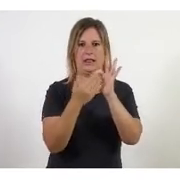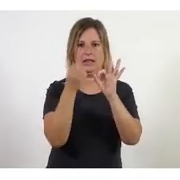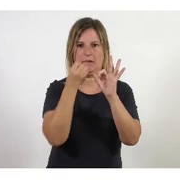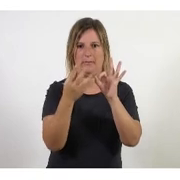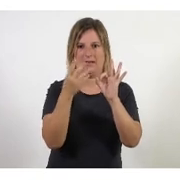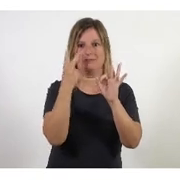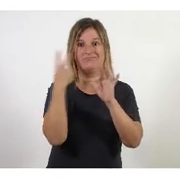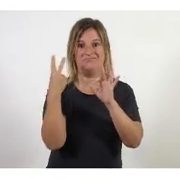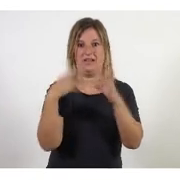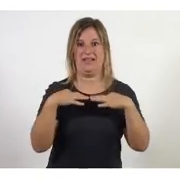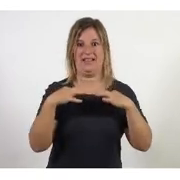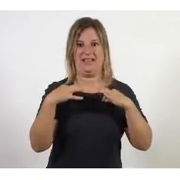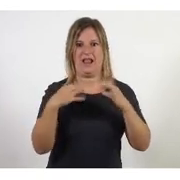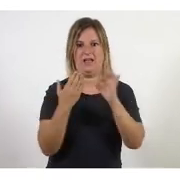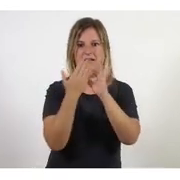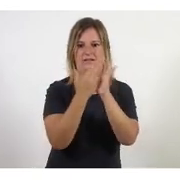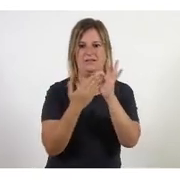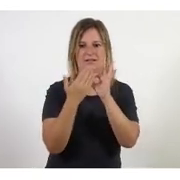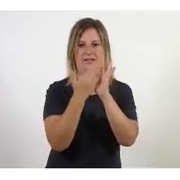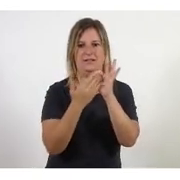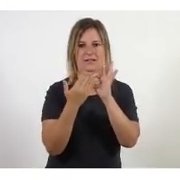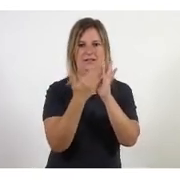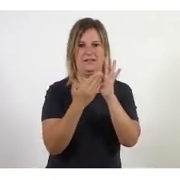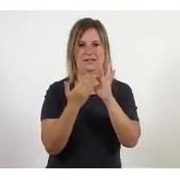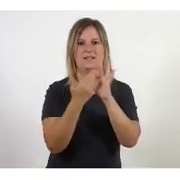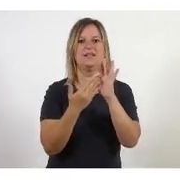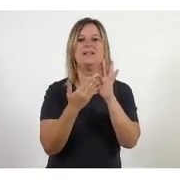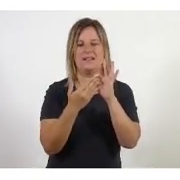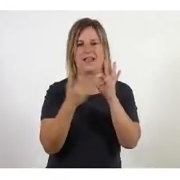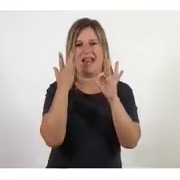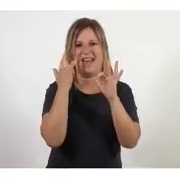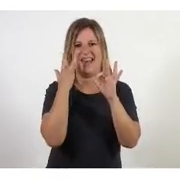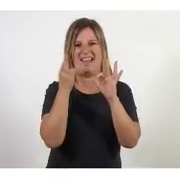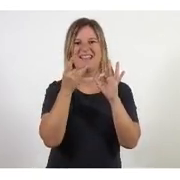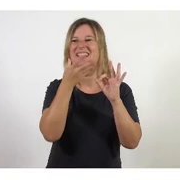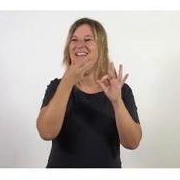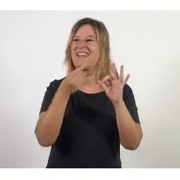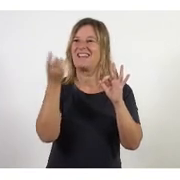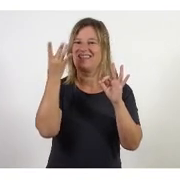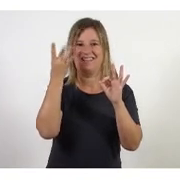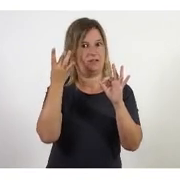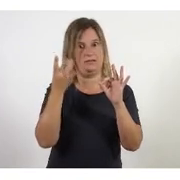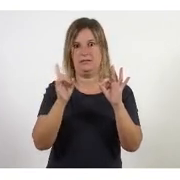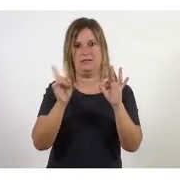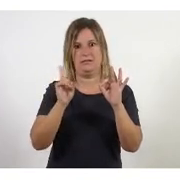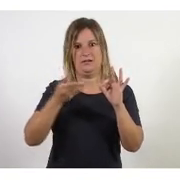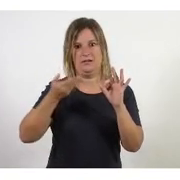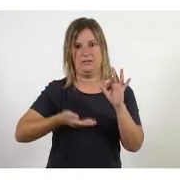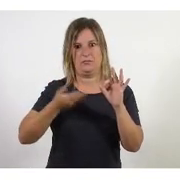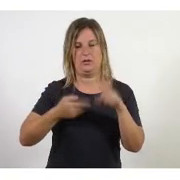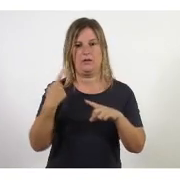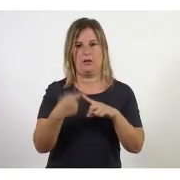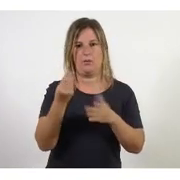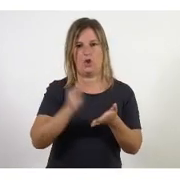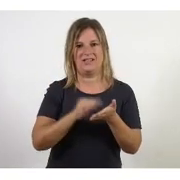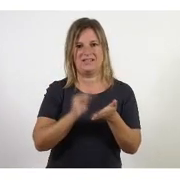Agafeu un drapet i la netegeu. Sembla una tonteria, però molt sovint em trobo